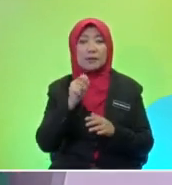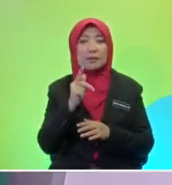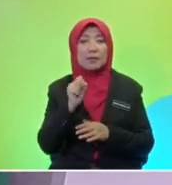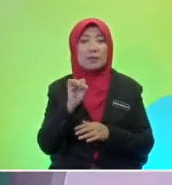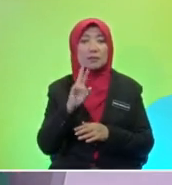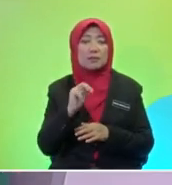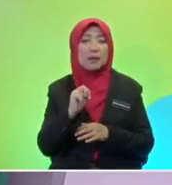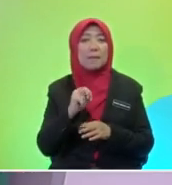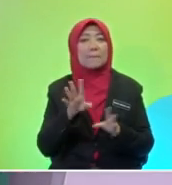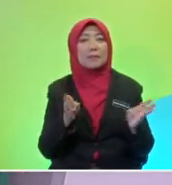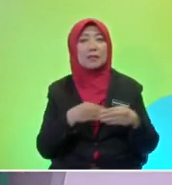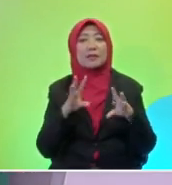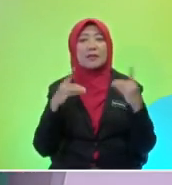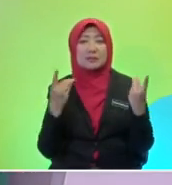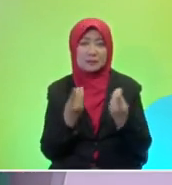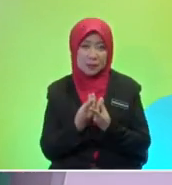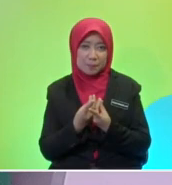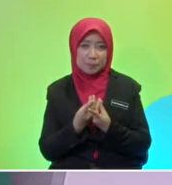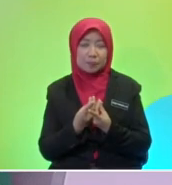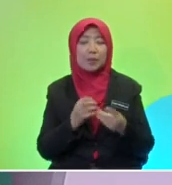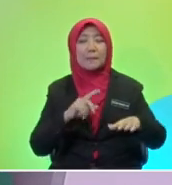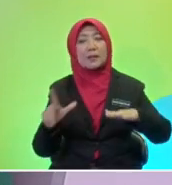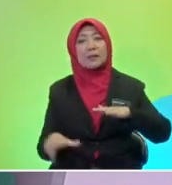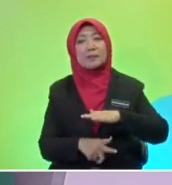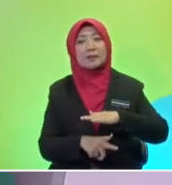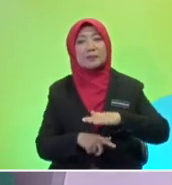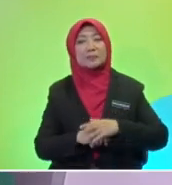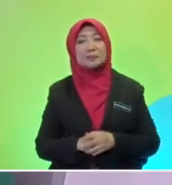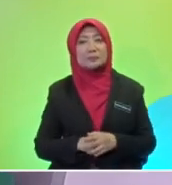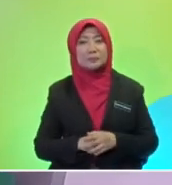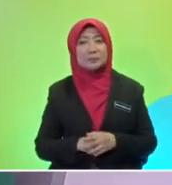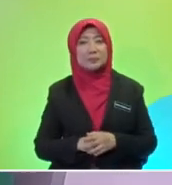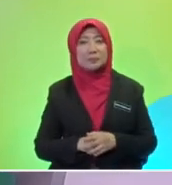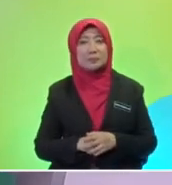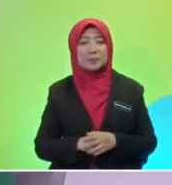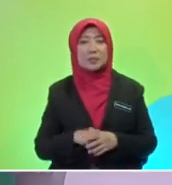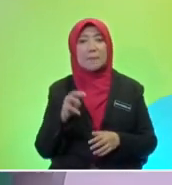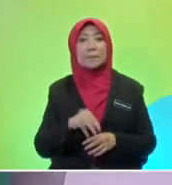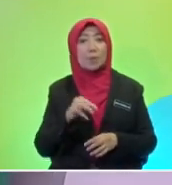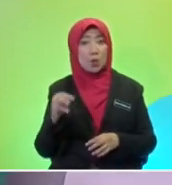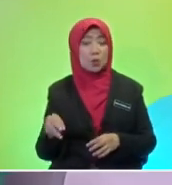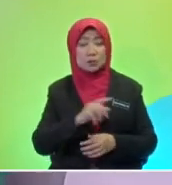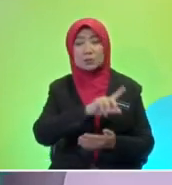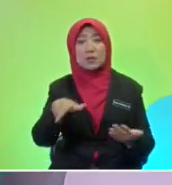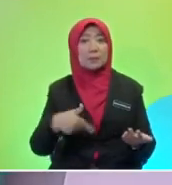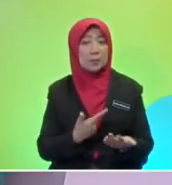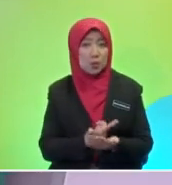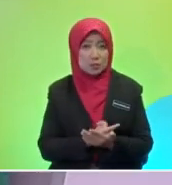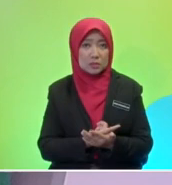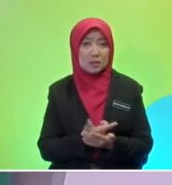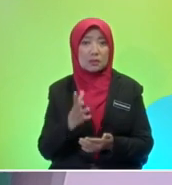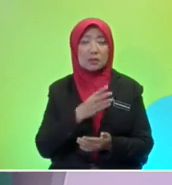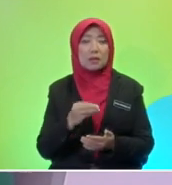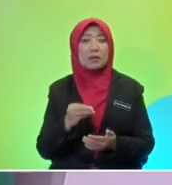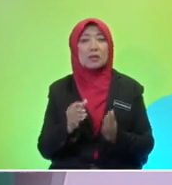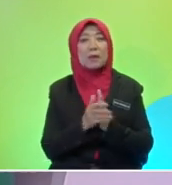bukan taksiran tetapi juga melibatkan eee pelipatan murid secara holistik dan juga kemahiran bersosial